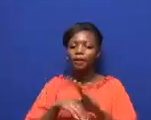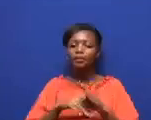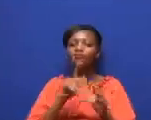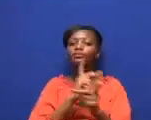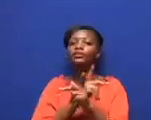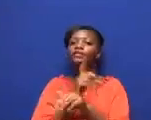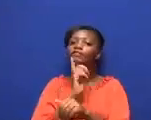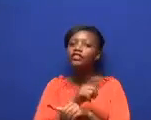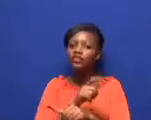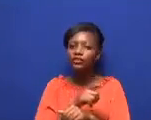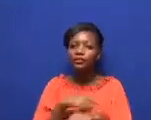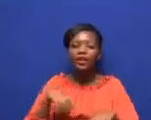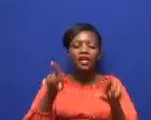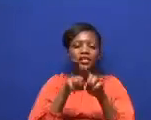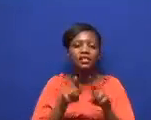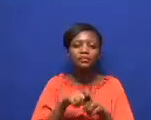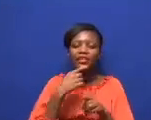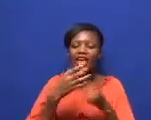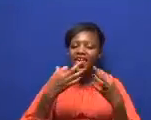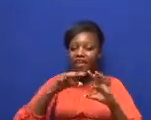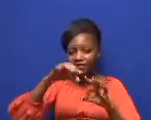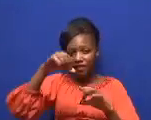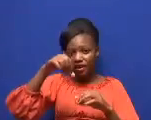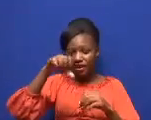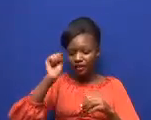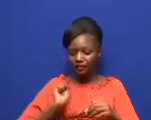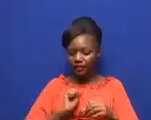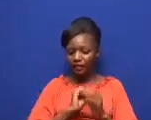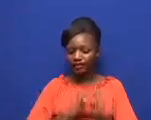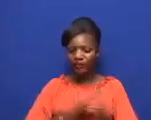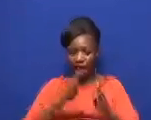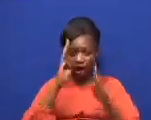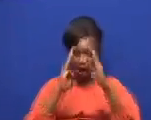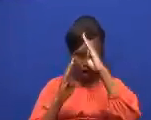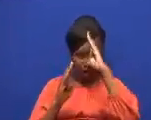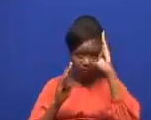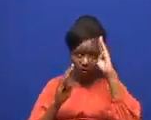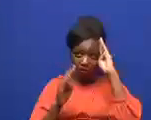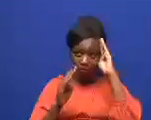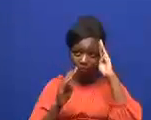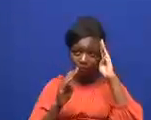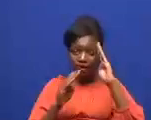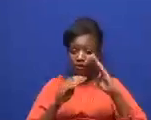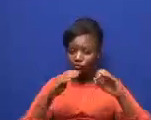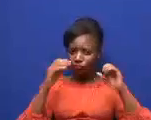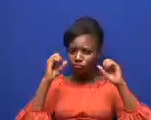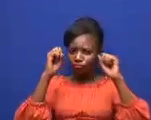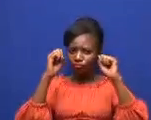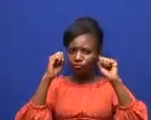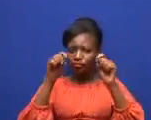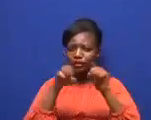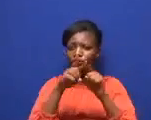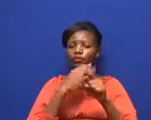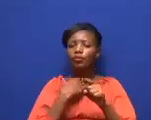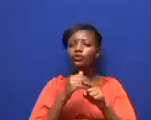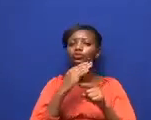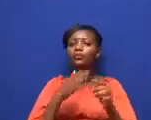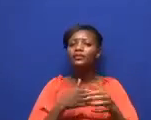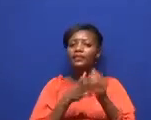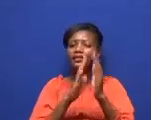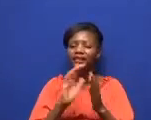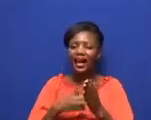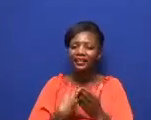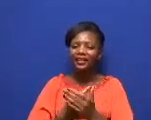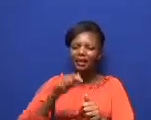Seli ameongeza kuwa iwapo seneta wa Bungoma Moses Wetangula atagombea kiti cha wenyekiti wa chama hicho tena,